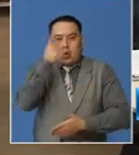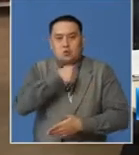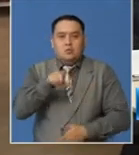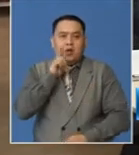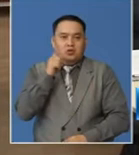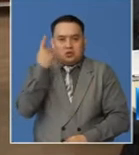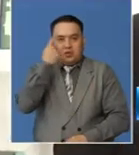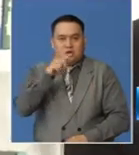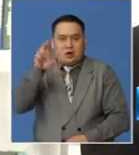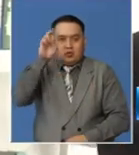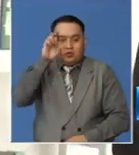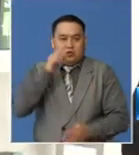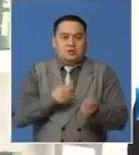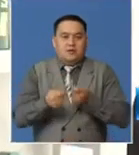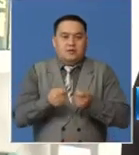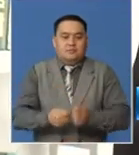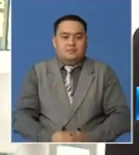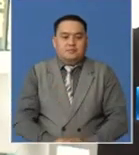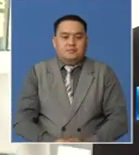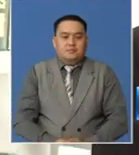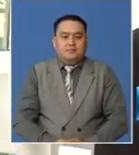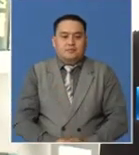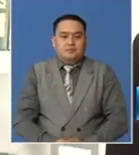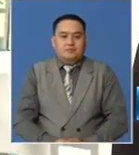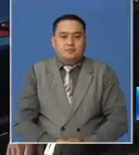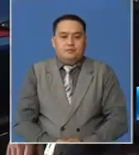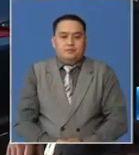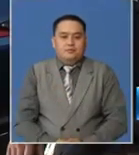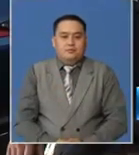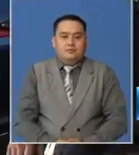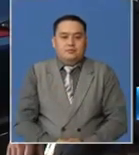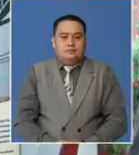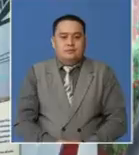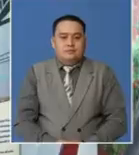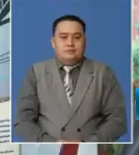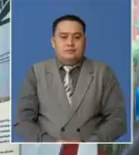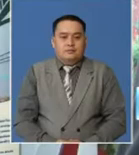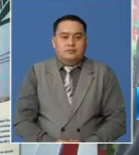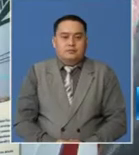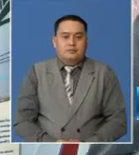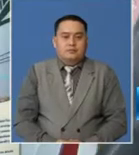молодежи, инициированного главой государства.